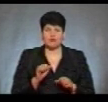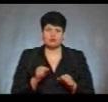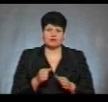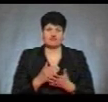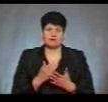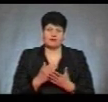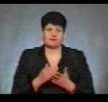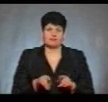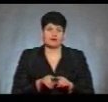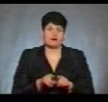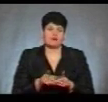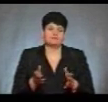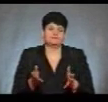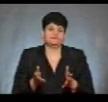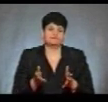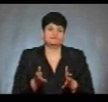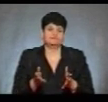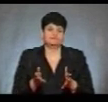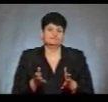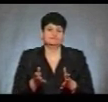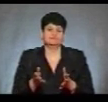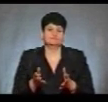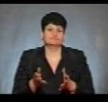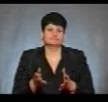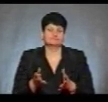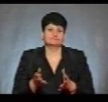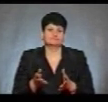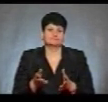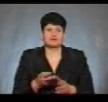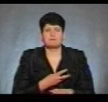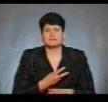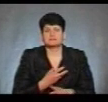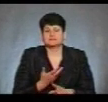така висока, скажімо так,